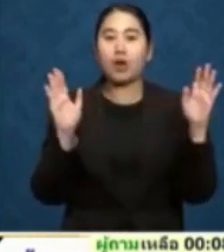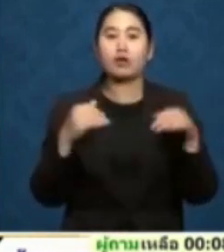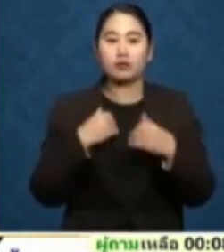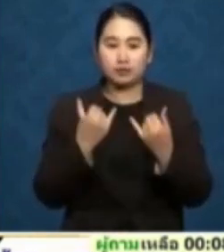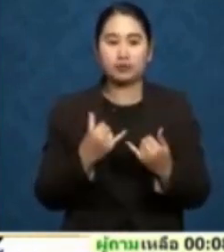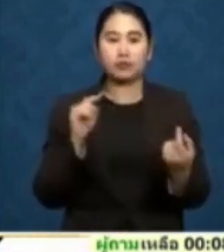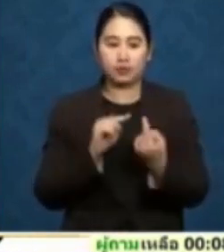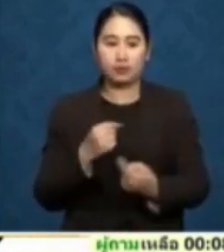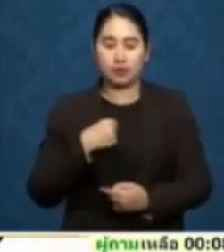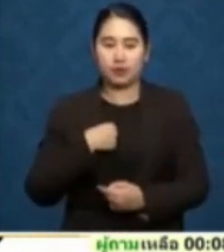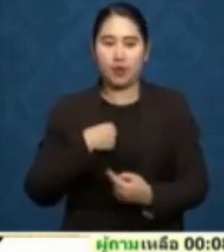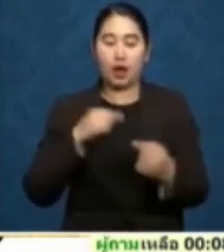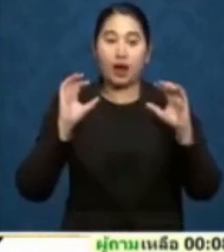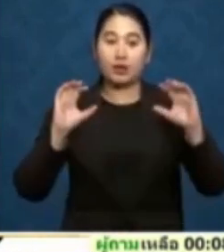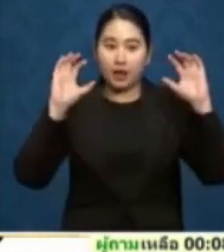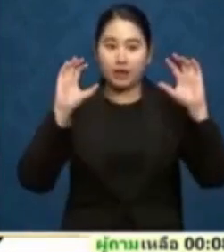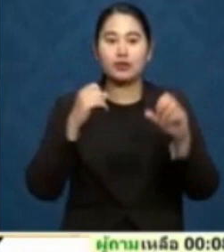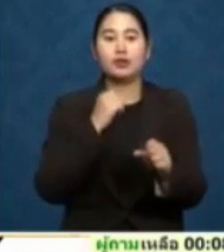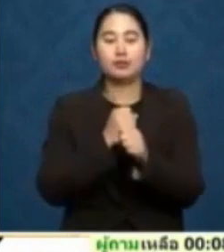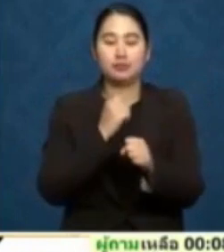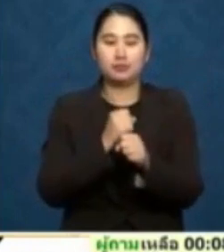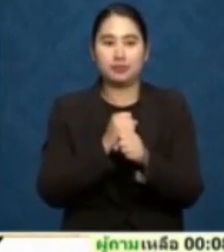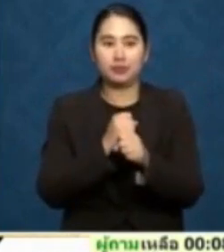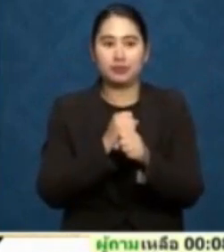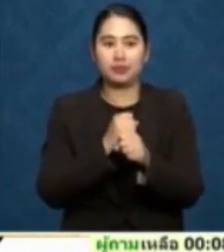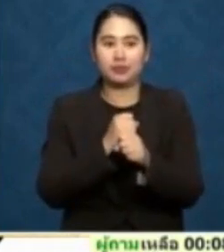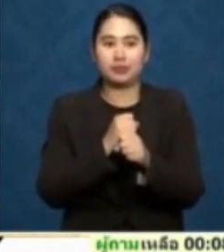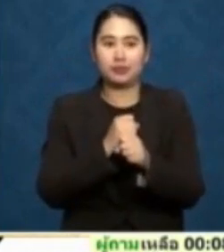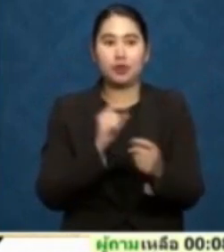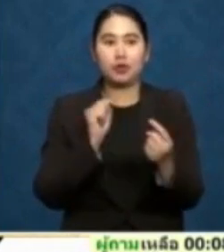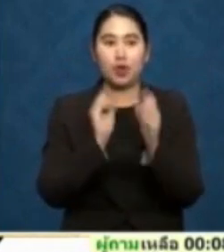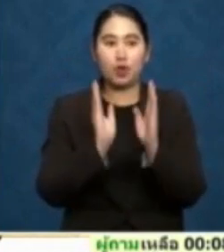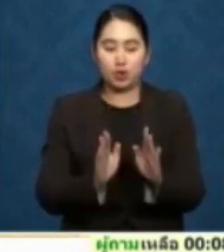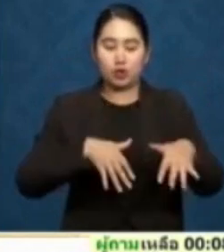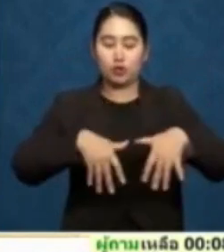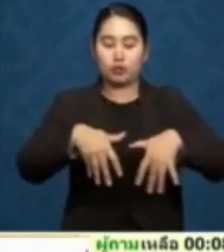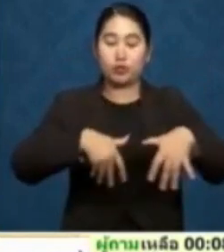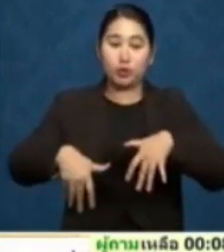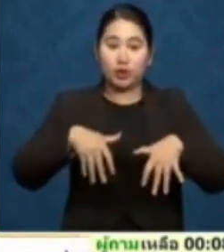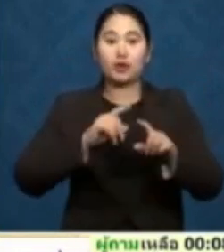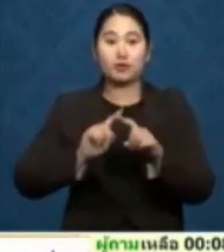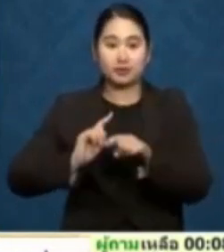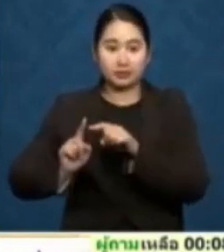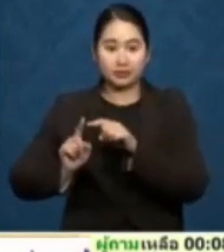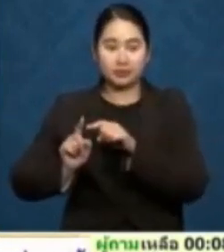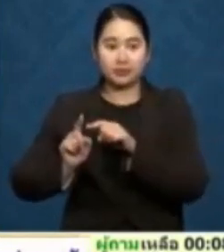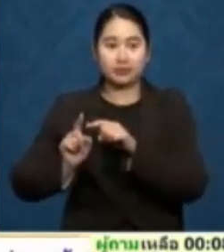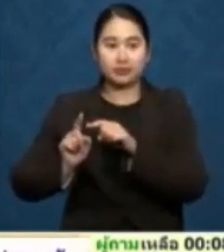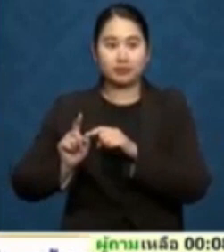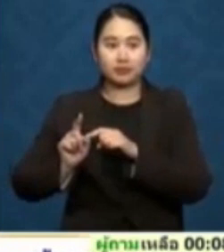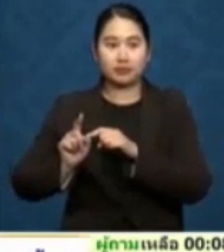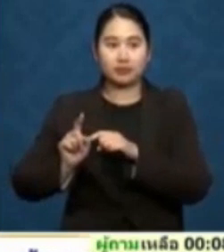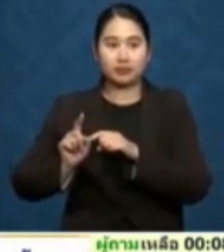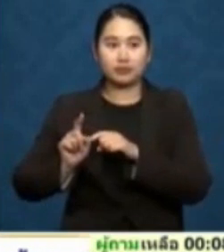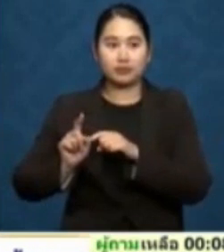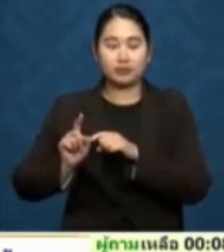มองของส่วนราชการในมุมมองของประชาชนในมุมมองต่างๆเหล่านั้นเนี่ยท่านก็เปรียบเ